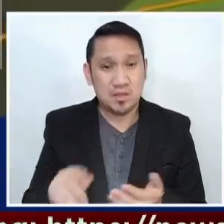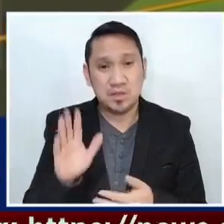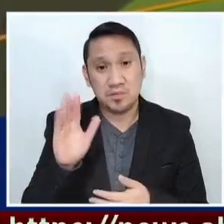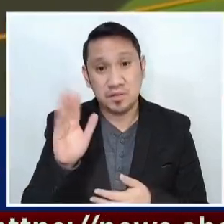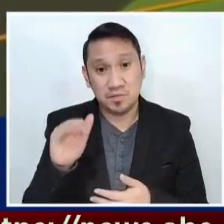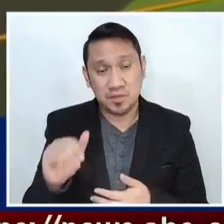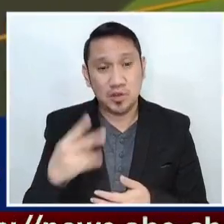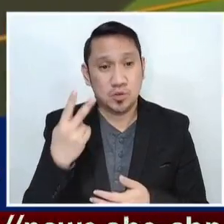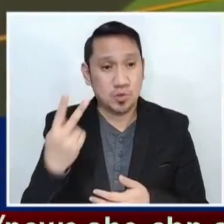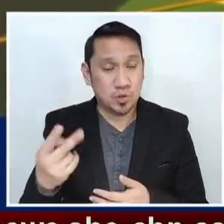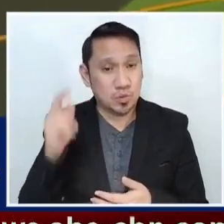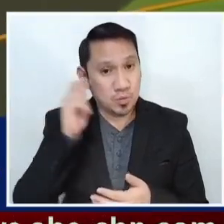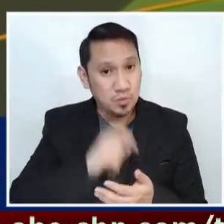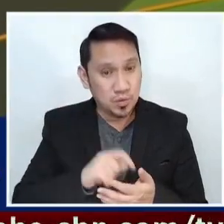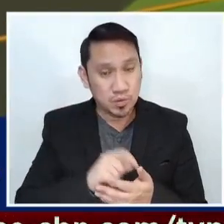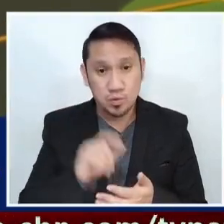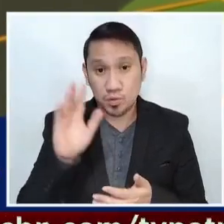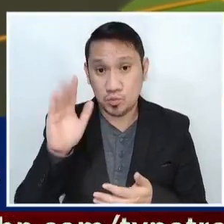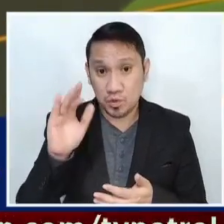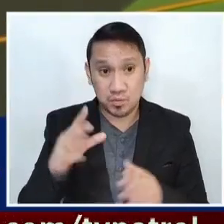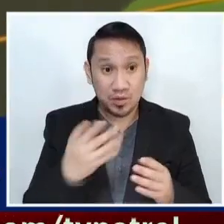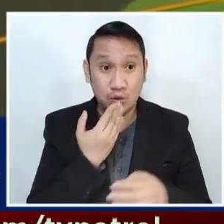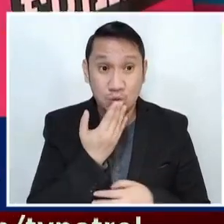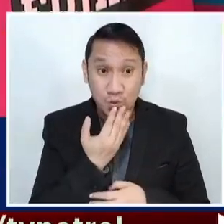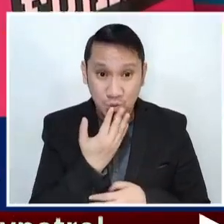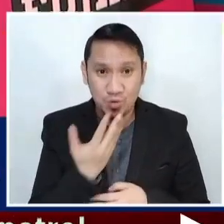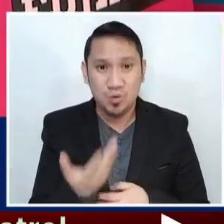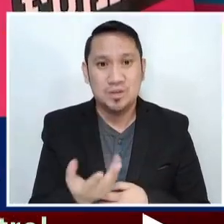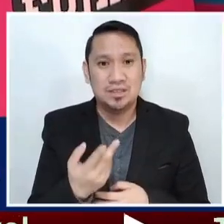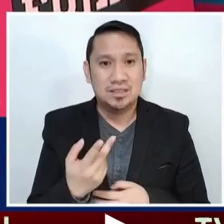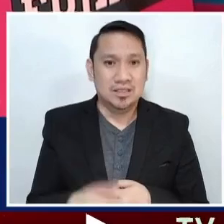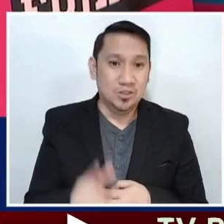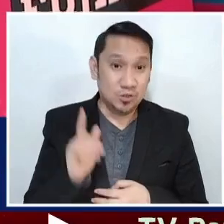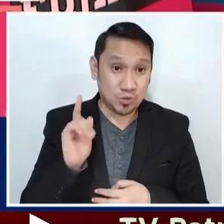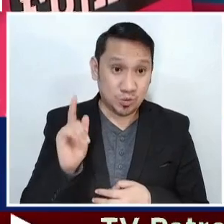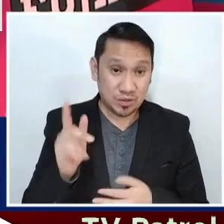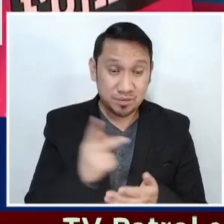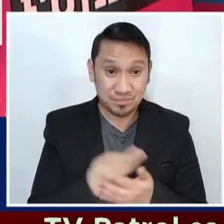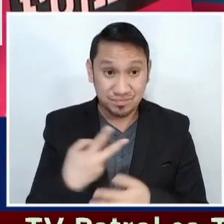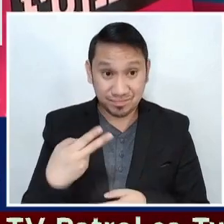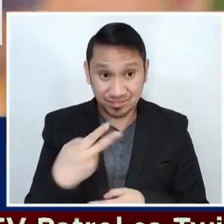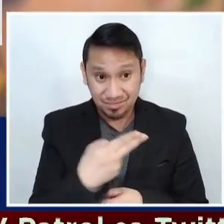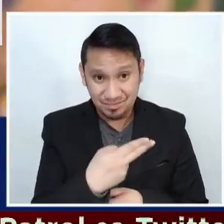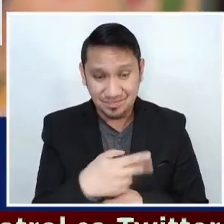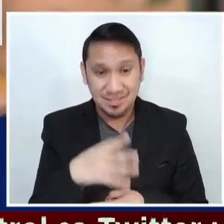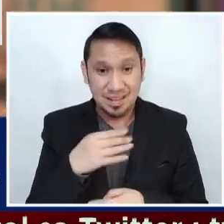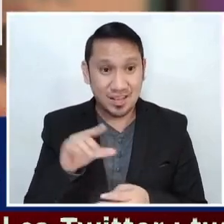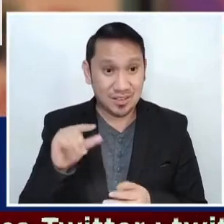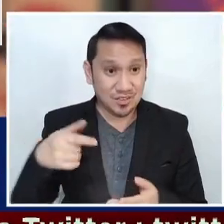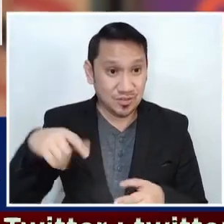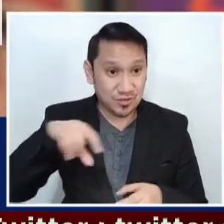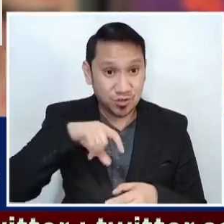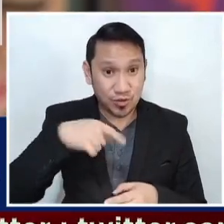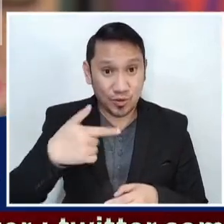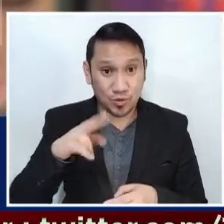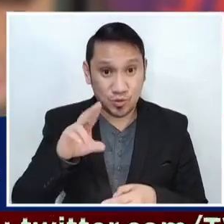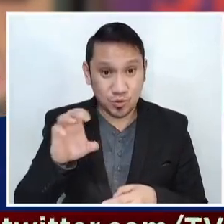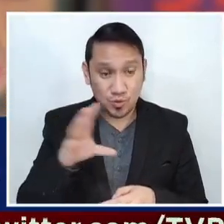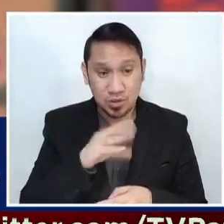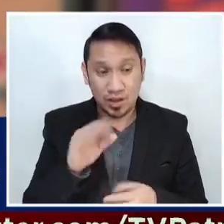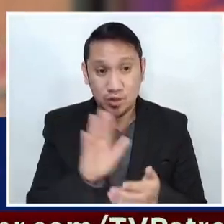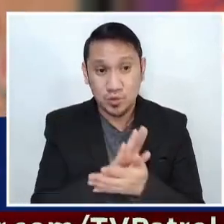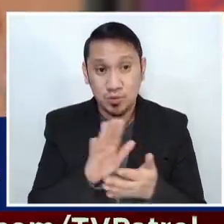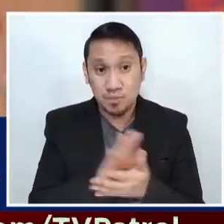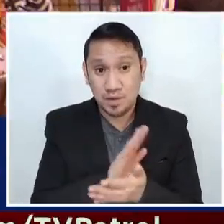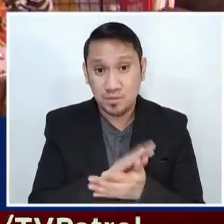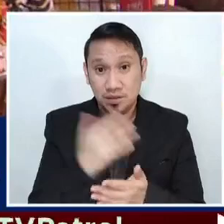ballpen, 25 pesos ang isang box ng crayons, 20 pesos ang gunting at glue, at 35 pesos ang yellow pad. Ang